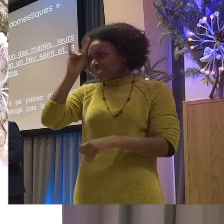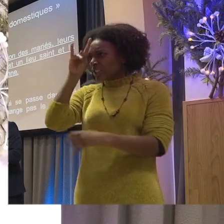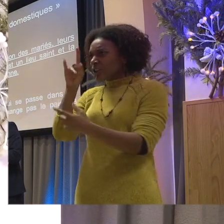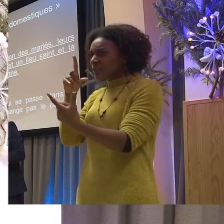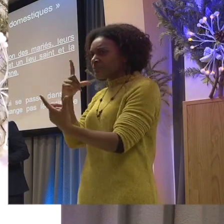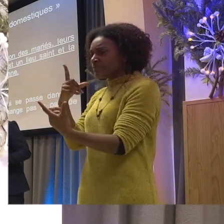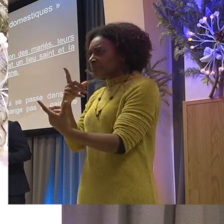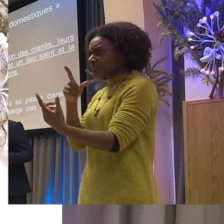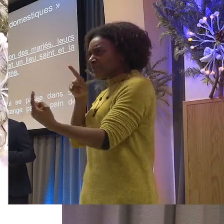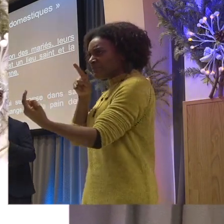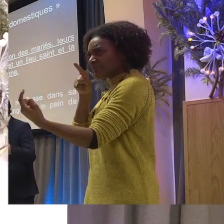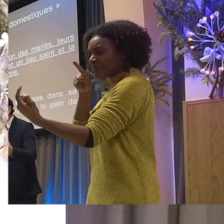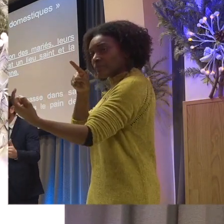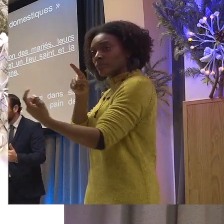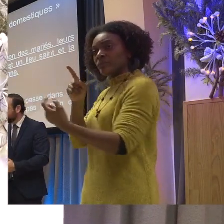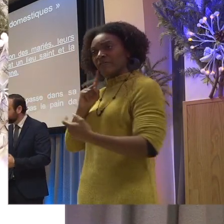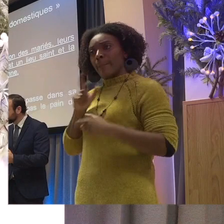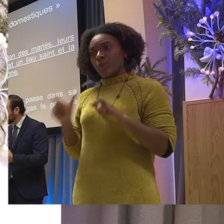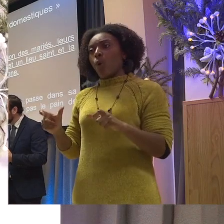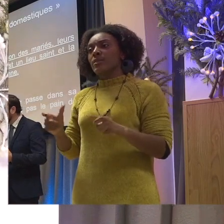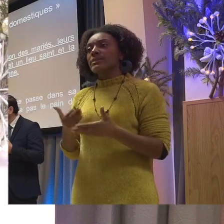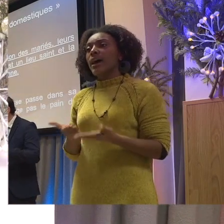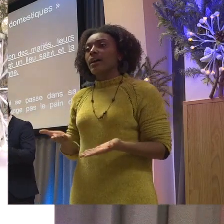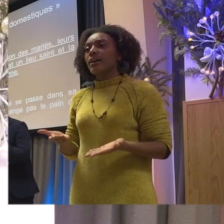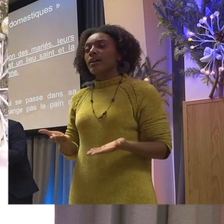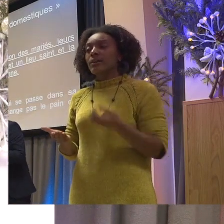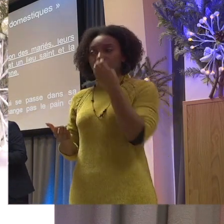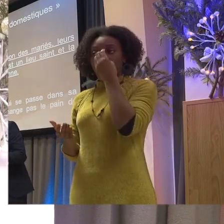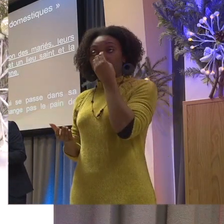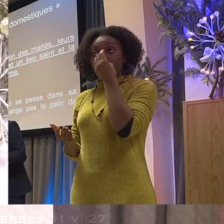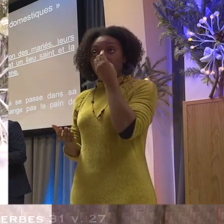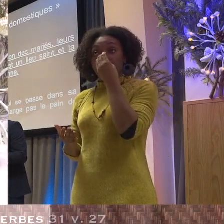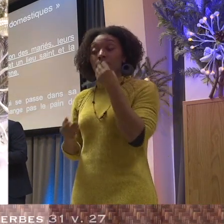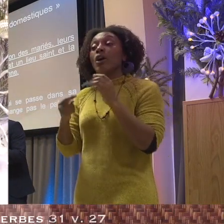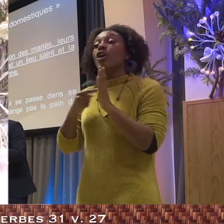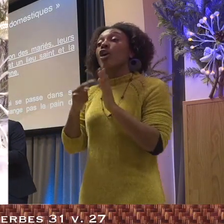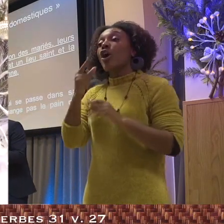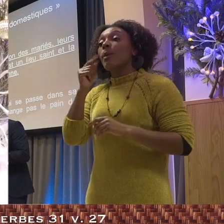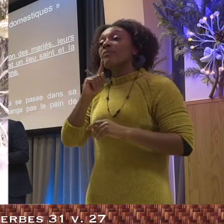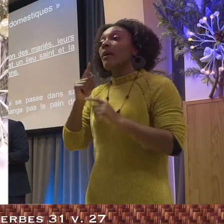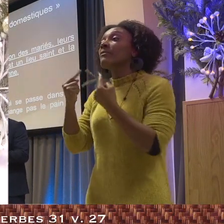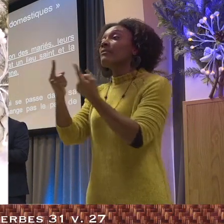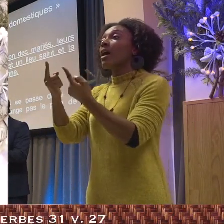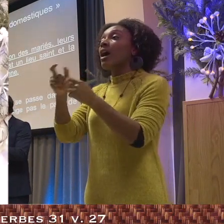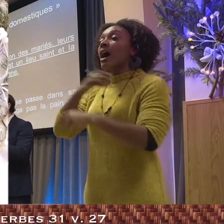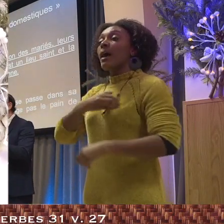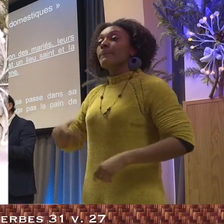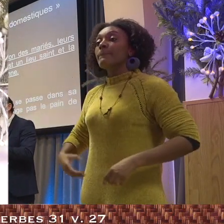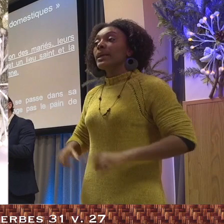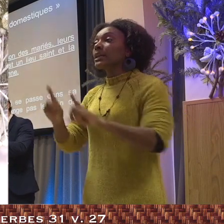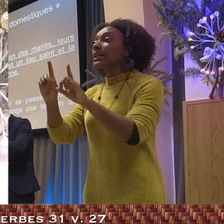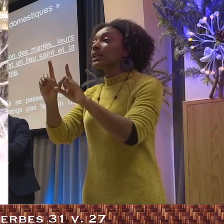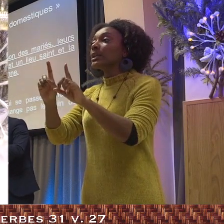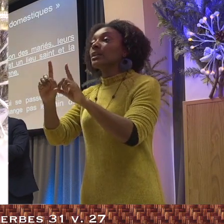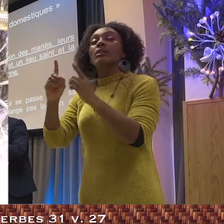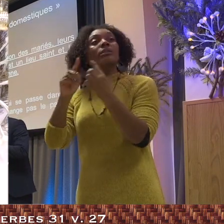Et toi, mon frère, en disant « oui, je le veux », le jour où tu t'es marié à ta femme, quand tu as dit « oui, je le veux », tu as fait d'elle